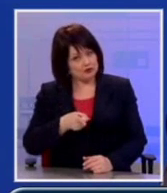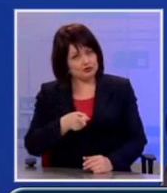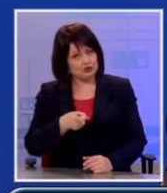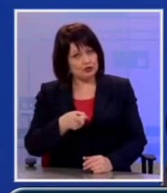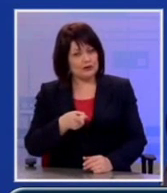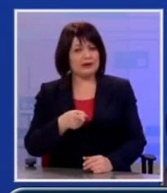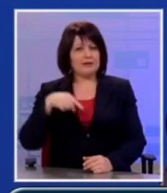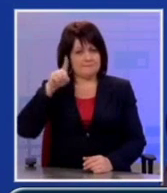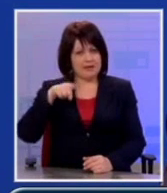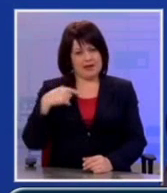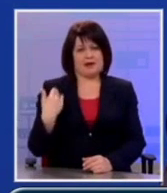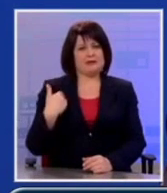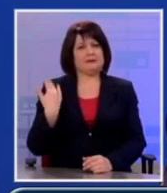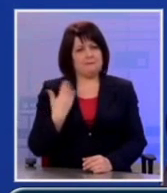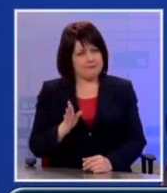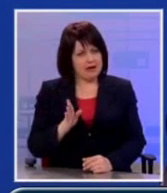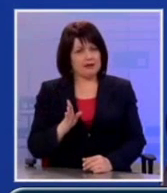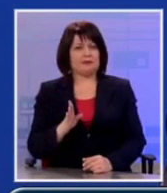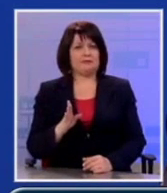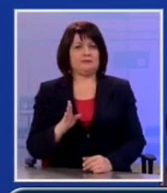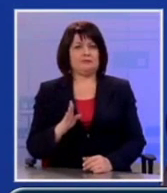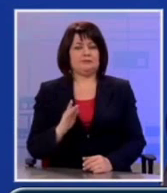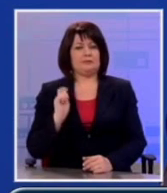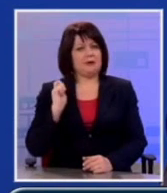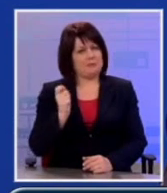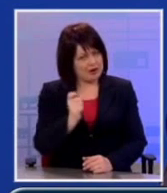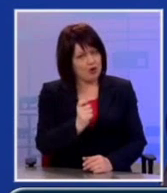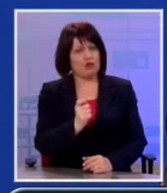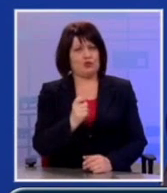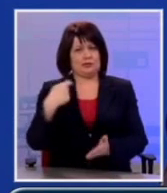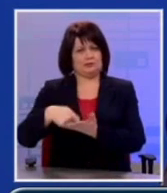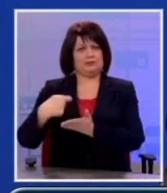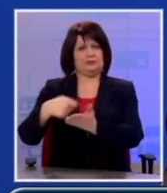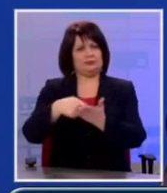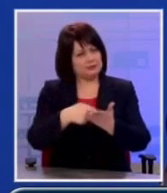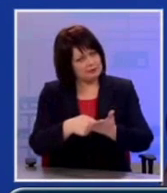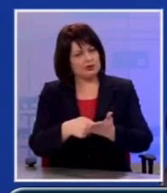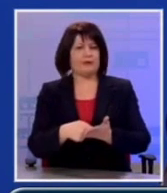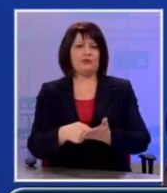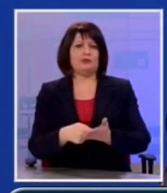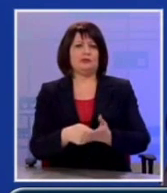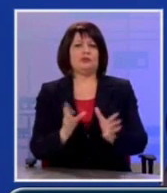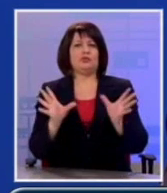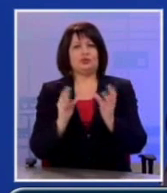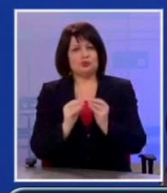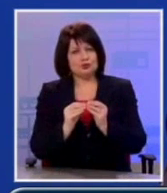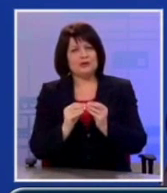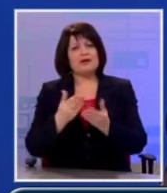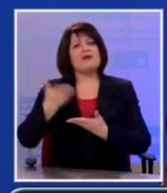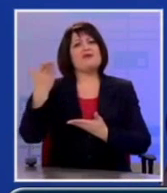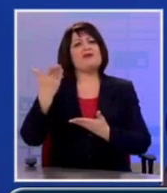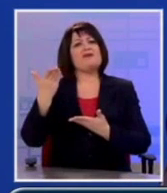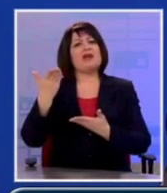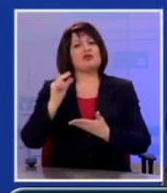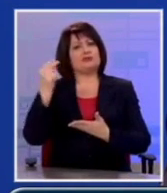πάρα πολλές ημέρες είναι να καταβληθεί η αποζημίωση μαζί με μία βεβαίωση του